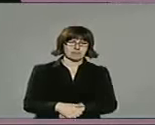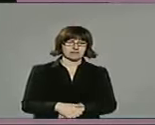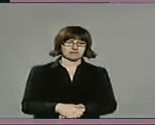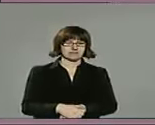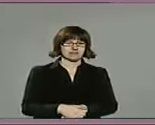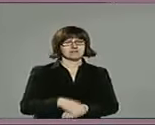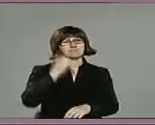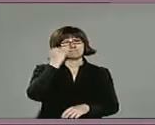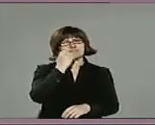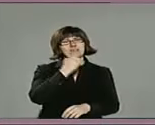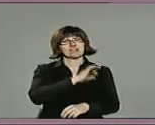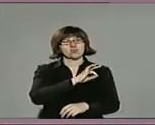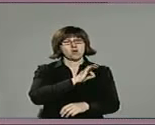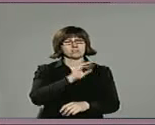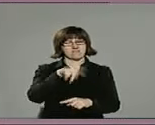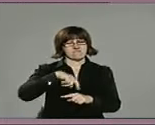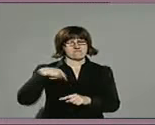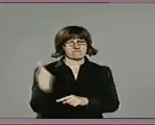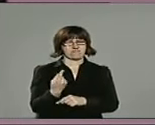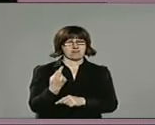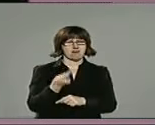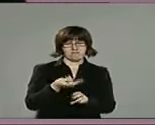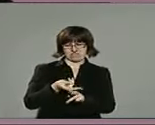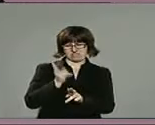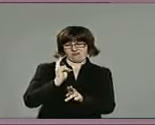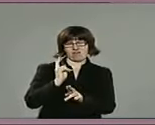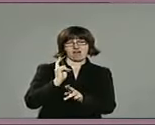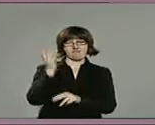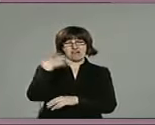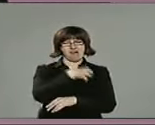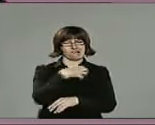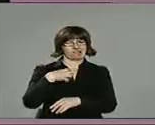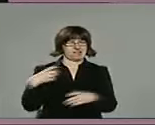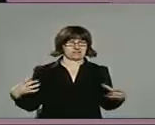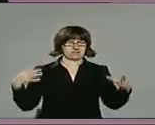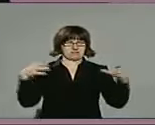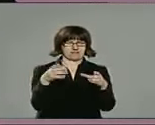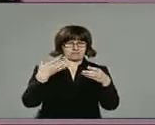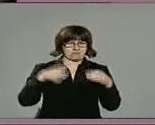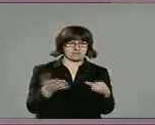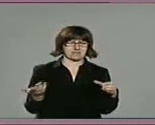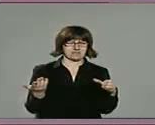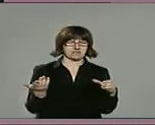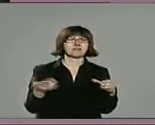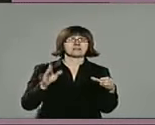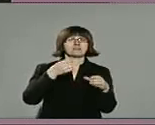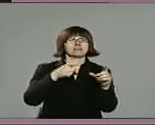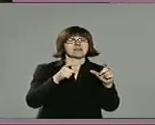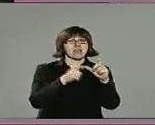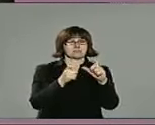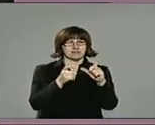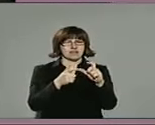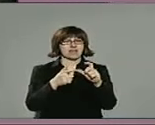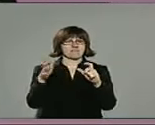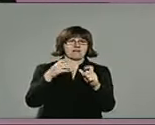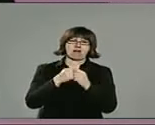Liebe Genossinnen und Genossen, als wir vor 2 Jahren in Dresden zusammengekommen sind, da war die SPD in